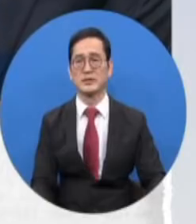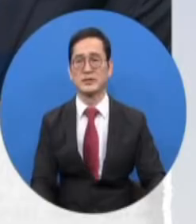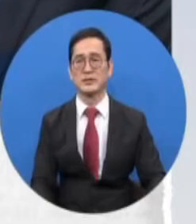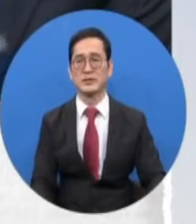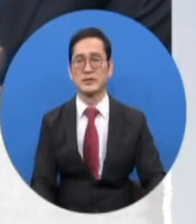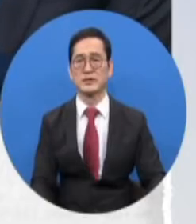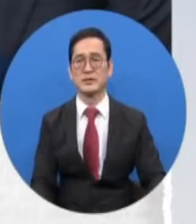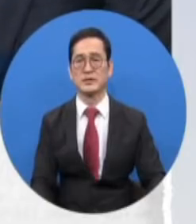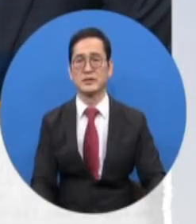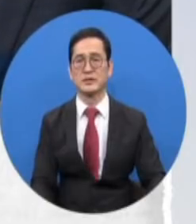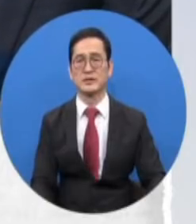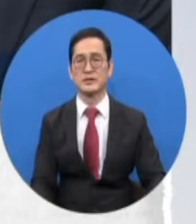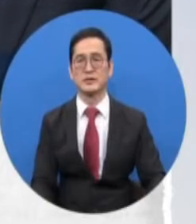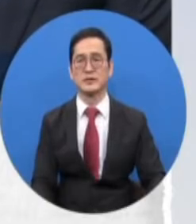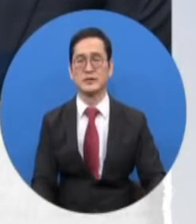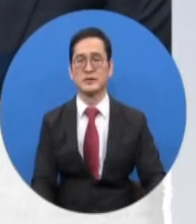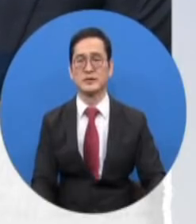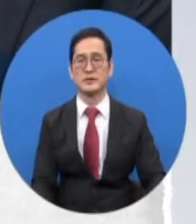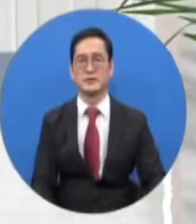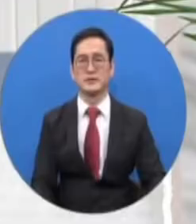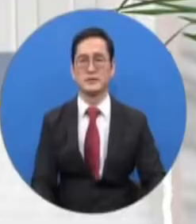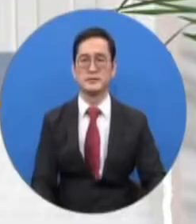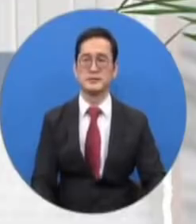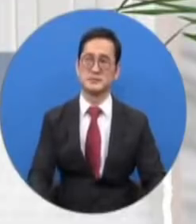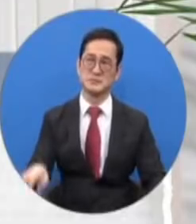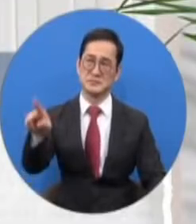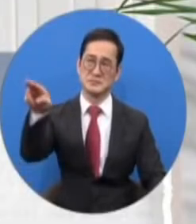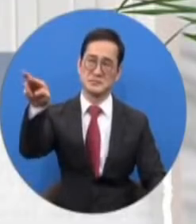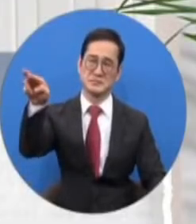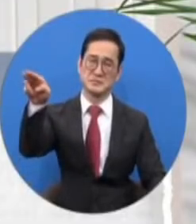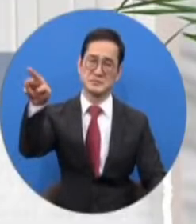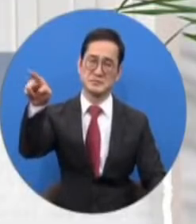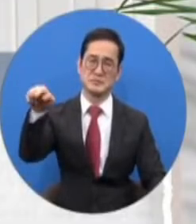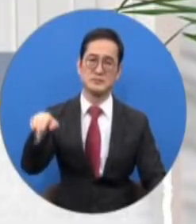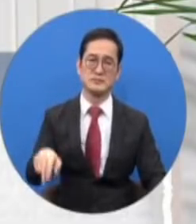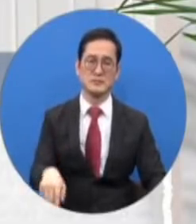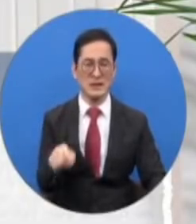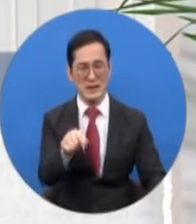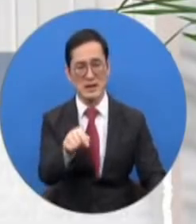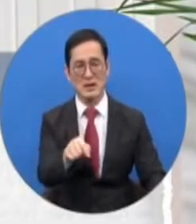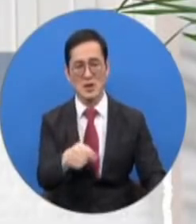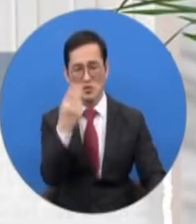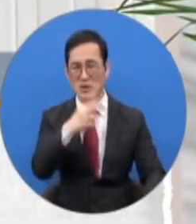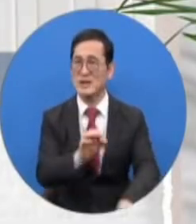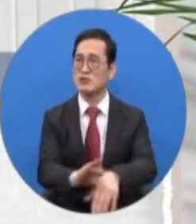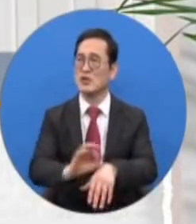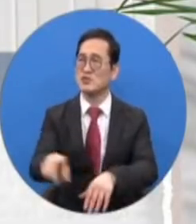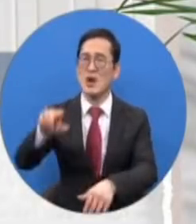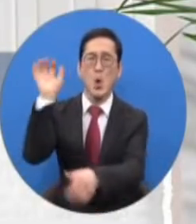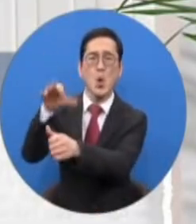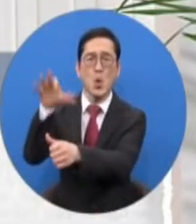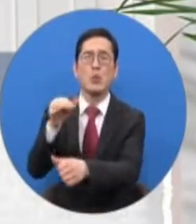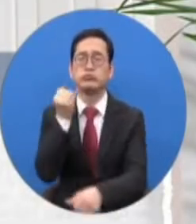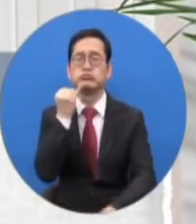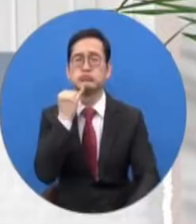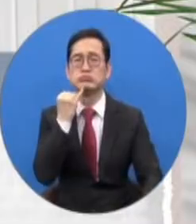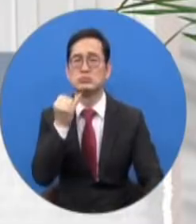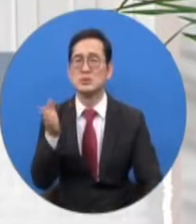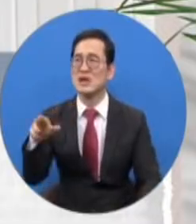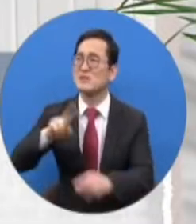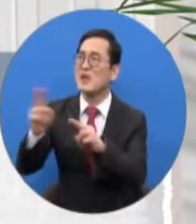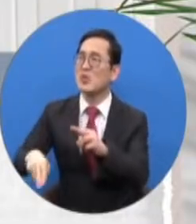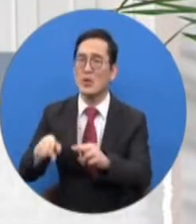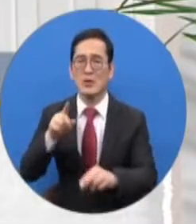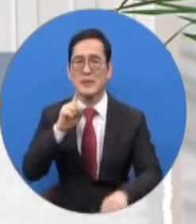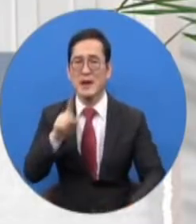저는 김호 총장의 문제를 지적하는 것과 그것을 그렇기 때문에 나가라 하는 것은 전혀 다른 차원의 문제고 그건 굉장히 부적절하다 이런 점을 다시